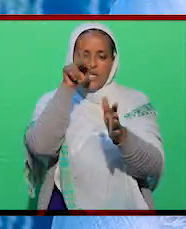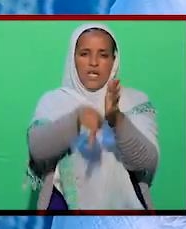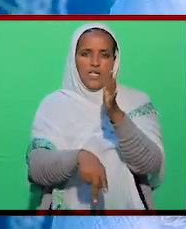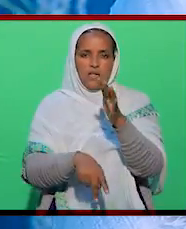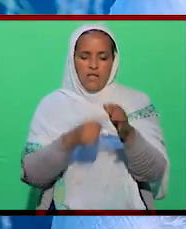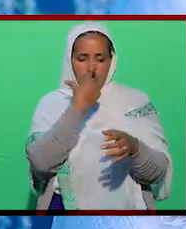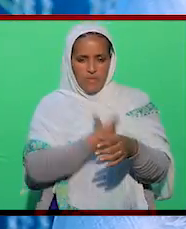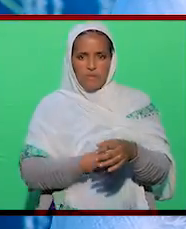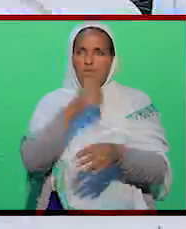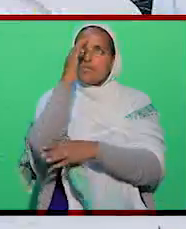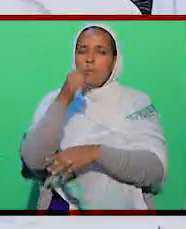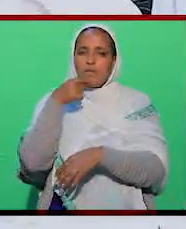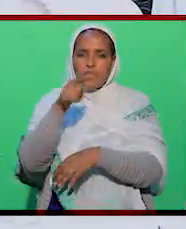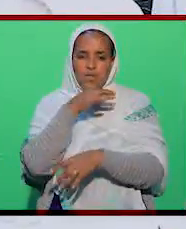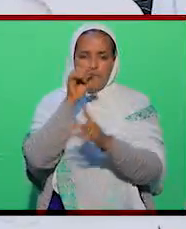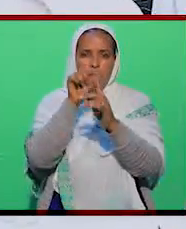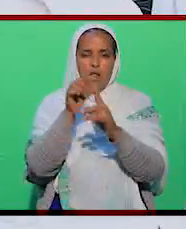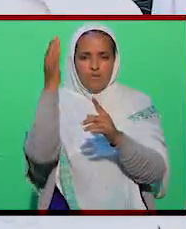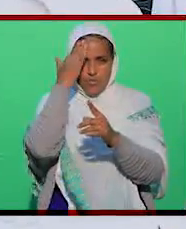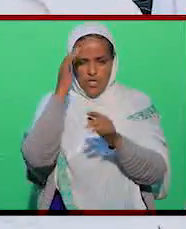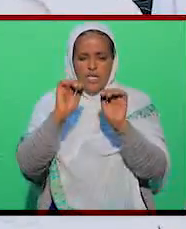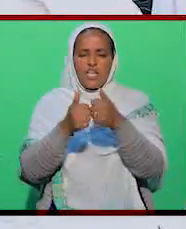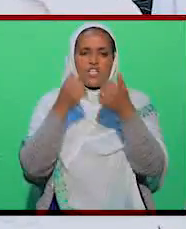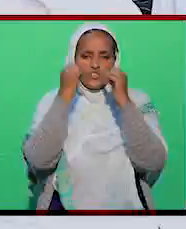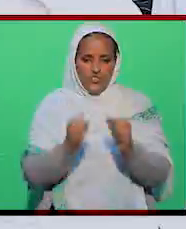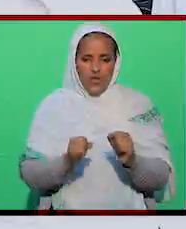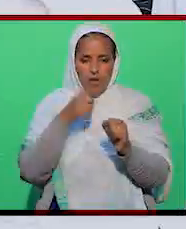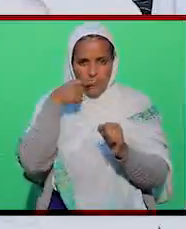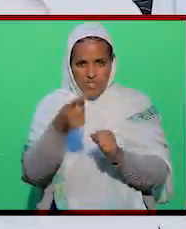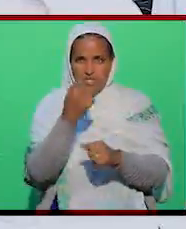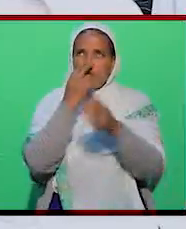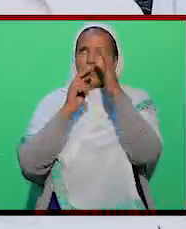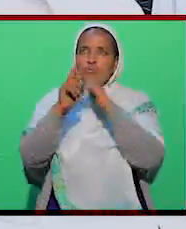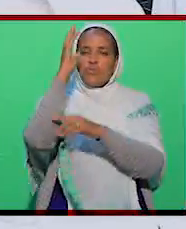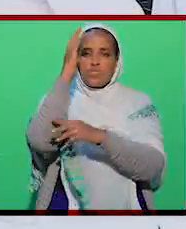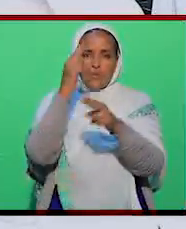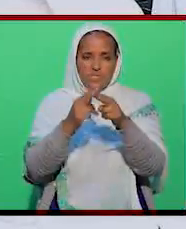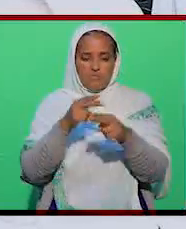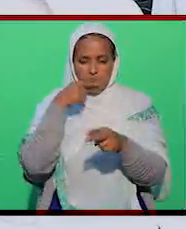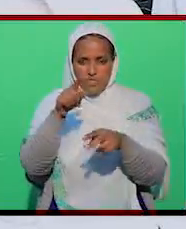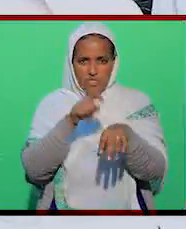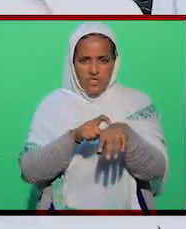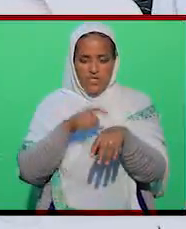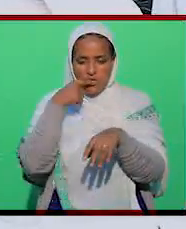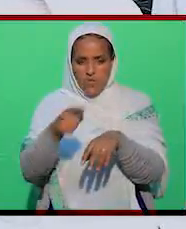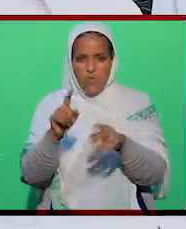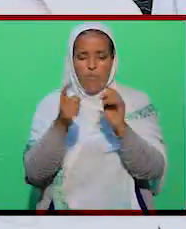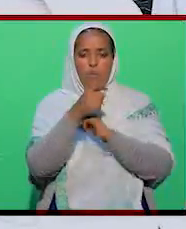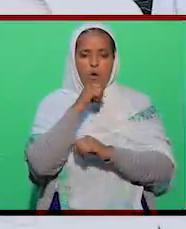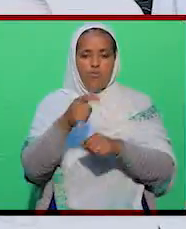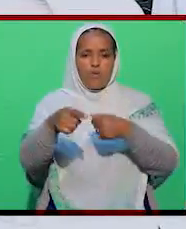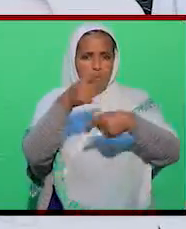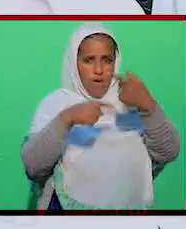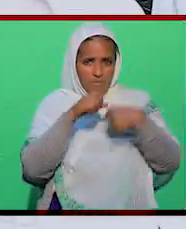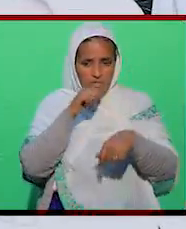ስም የሚናገር ነቢይ እርሱ ይገደል። በልብህም እግዚአብሔር ያልተናገረውን ቃል እናውቅ ዘንድ እንዴት ይቻለናል ብትል ነቢዩ በእግዚአብሔር ስም በተናገረ ጊዜ